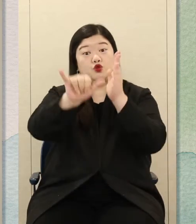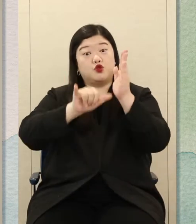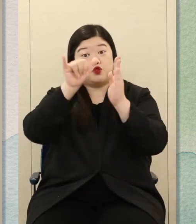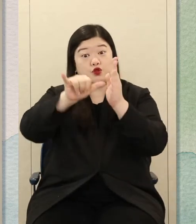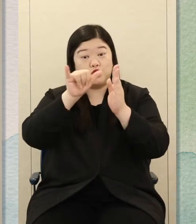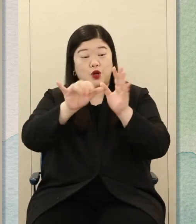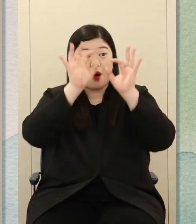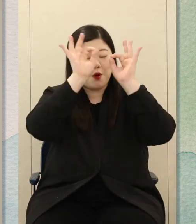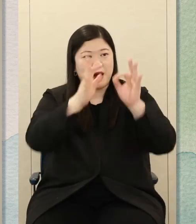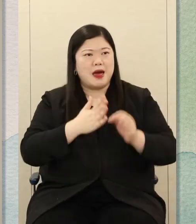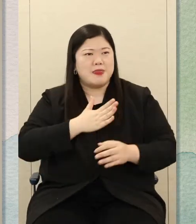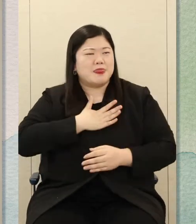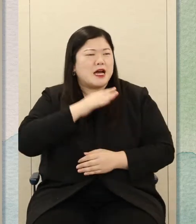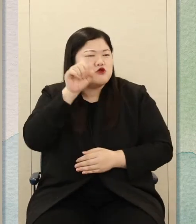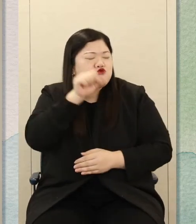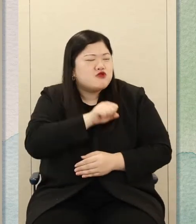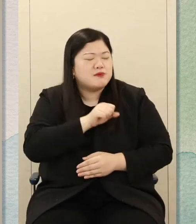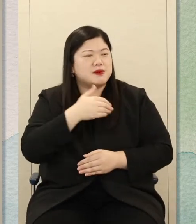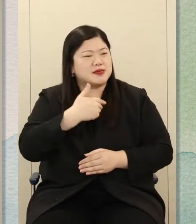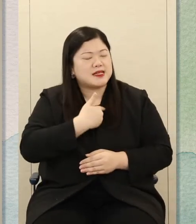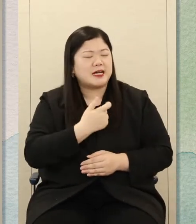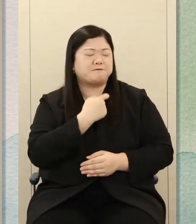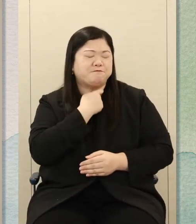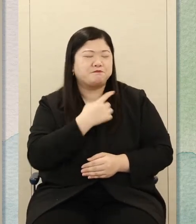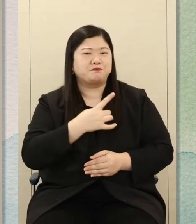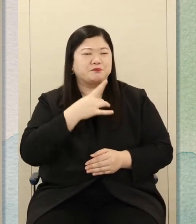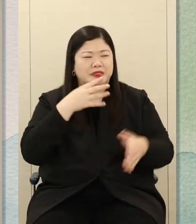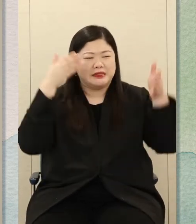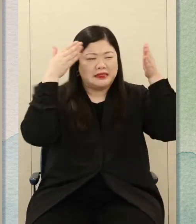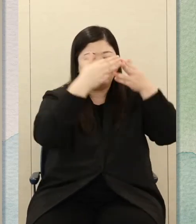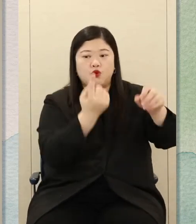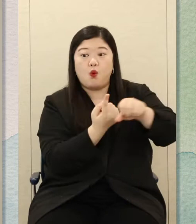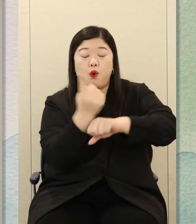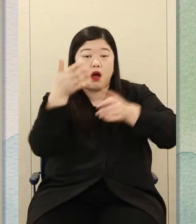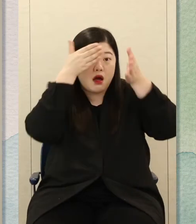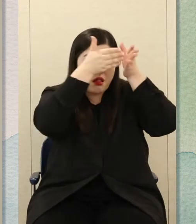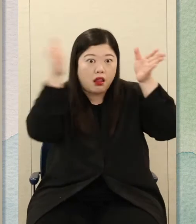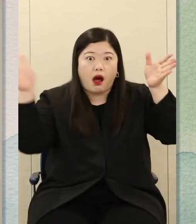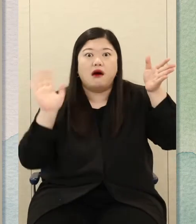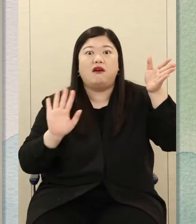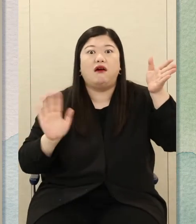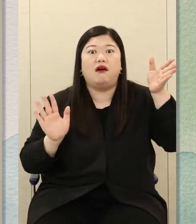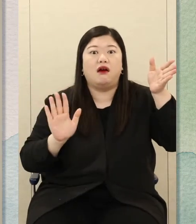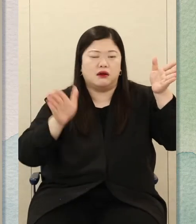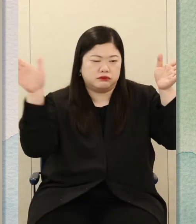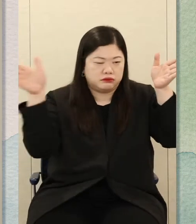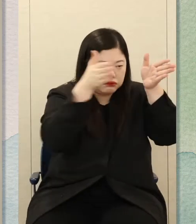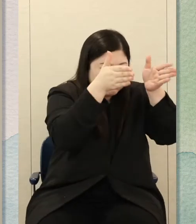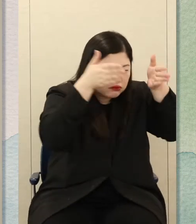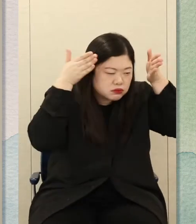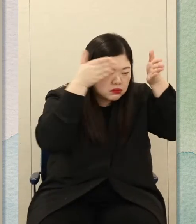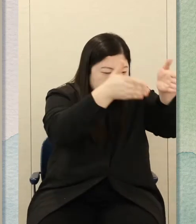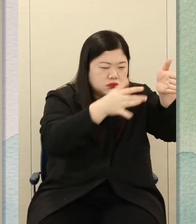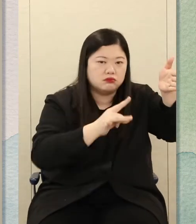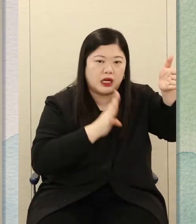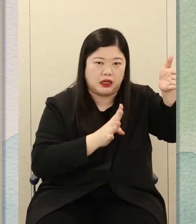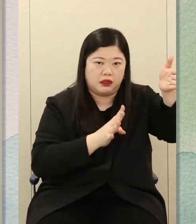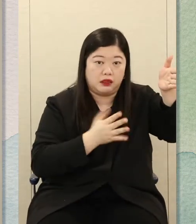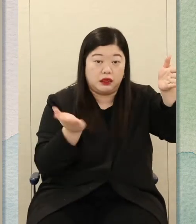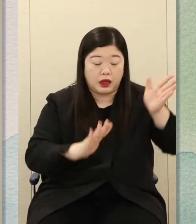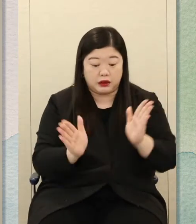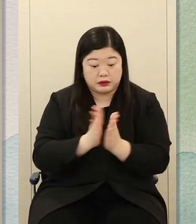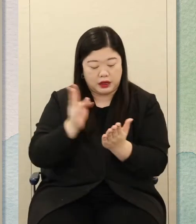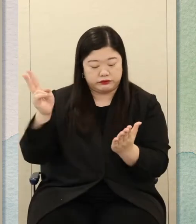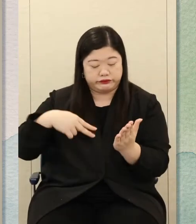얘기만 계속 듣는 그런 세계에서 살아가게 됩니다. 그러니까 그렇게 되면